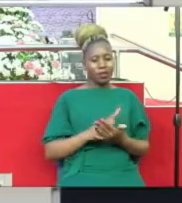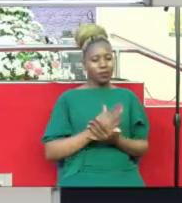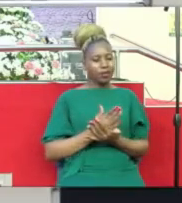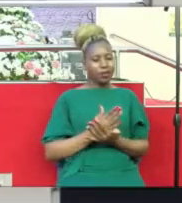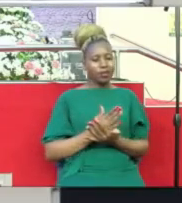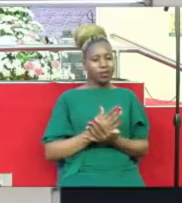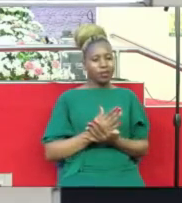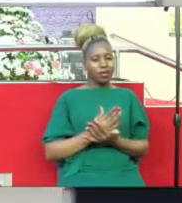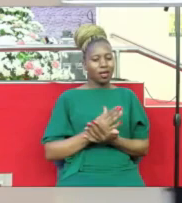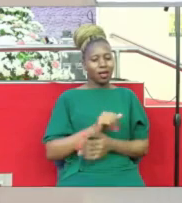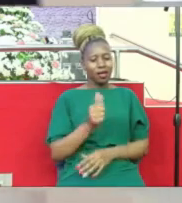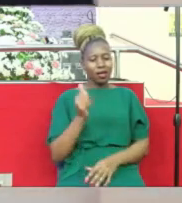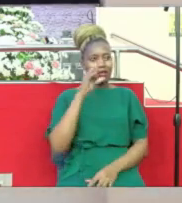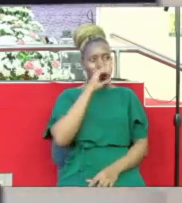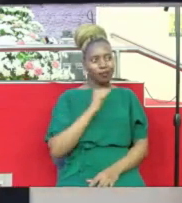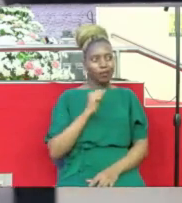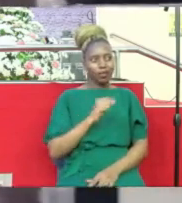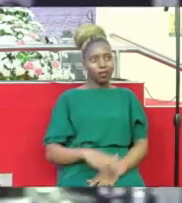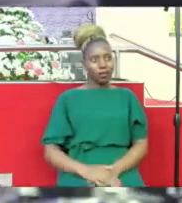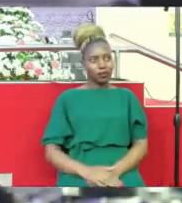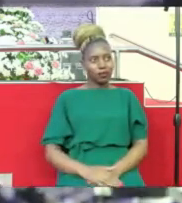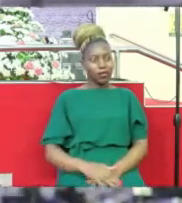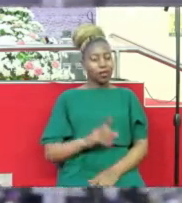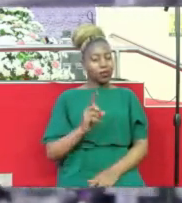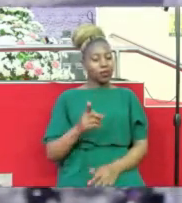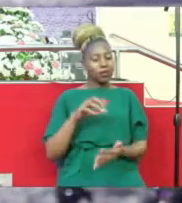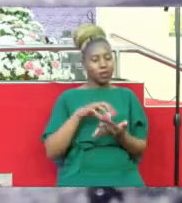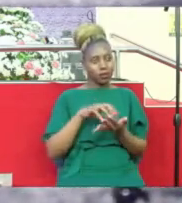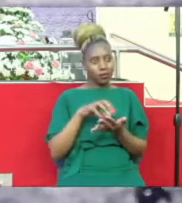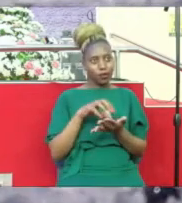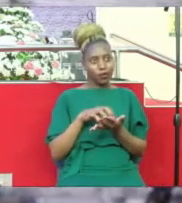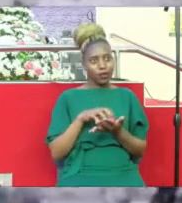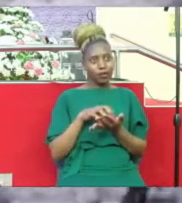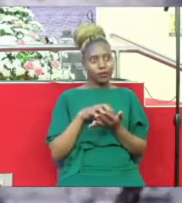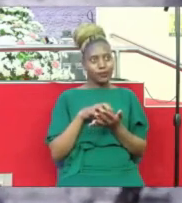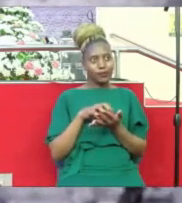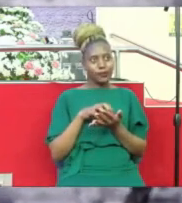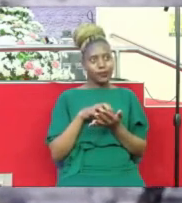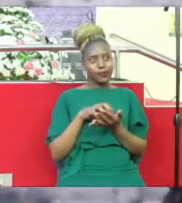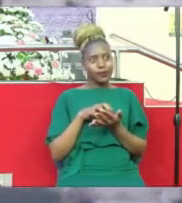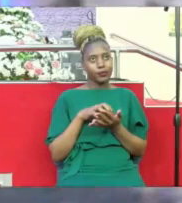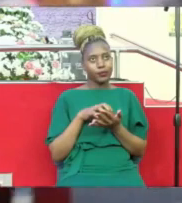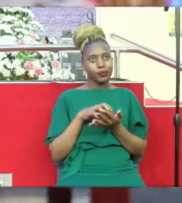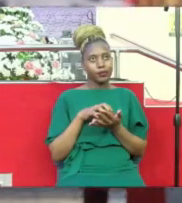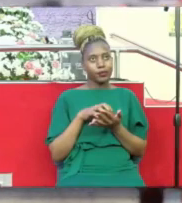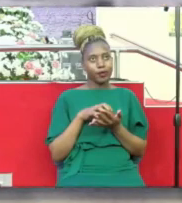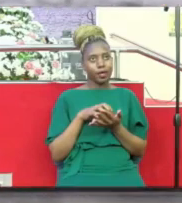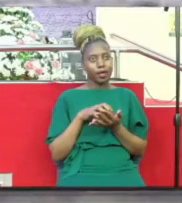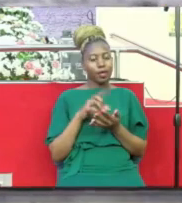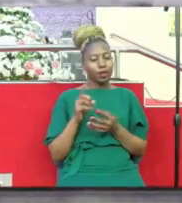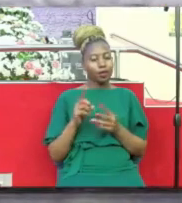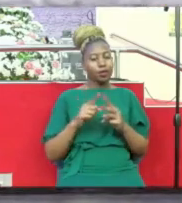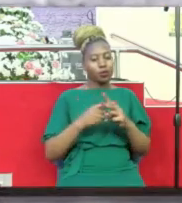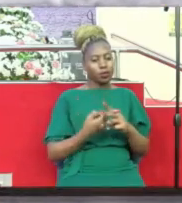zisikue hapo zote. It was in that Genesis moment. Ilikuwa katika hali hiyo ya mwanzo. You say, how can you say it was a Genesis moment?